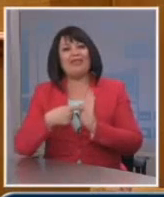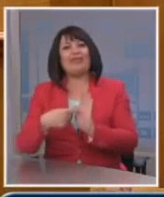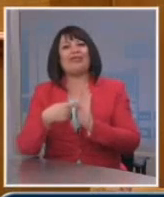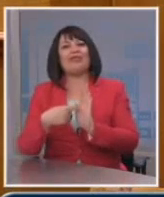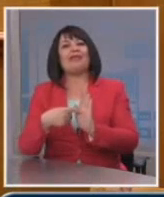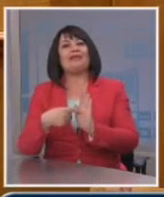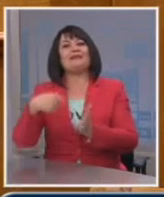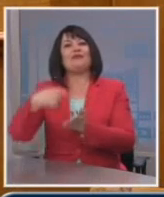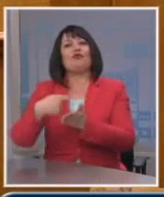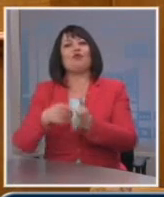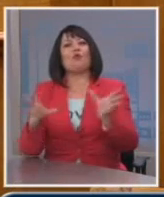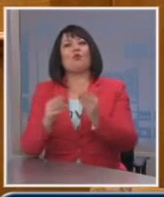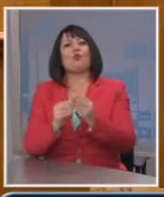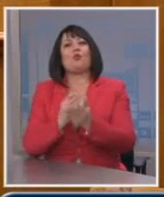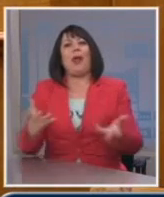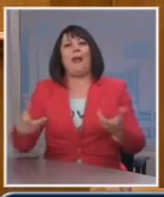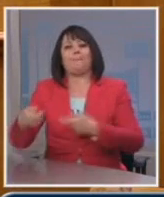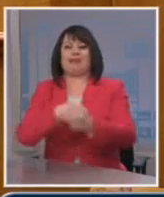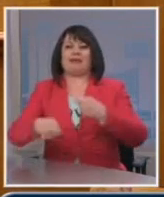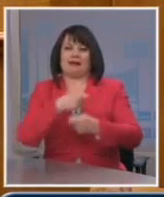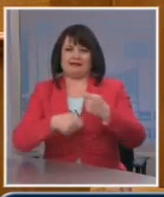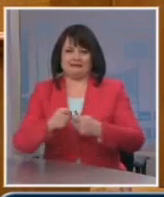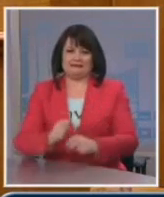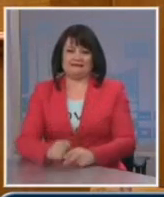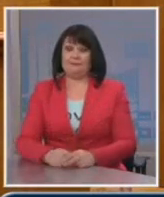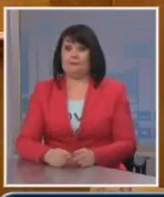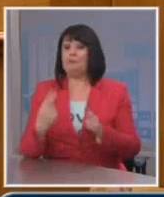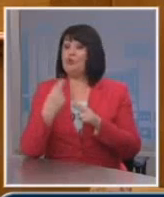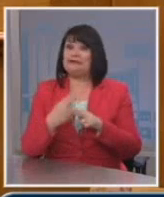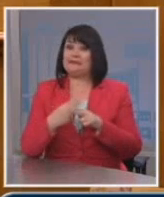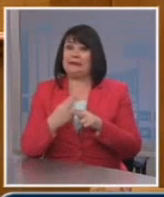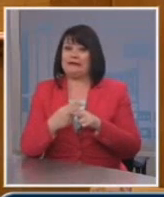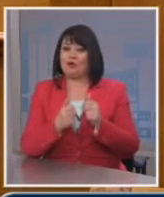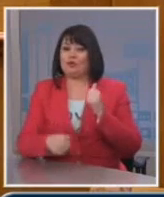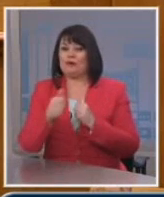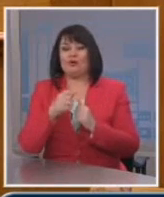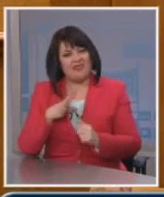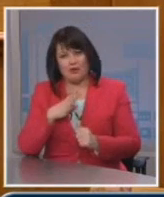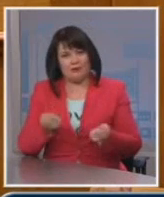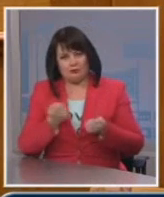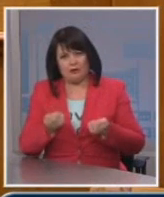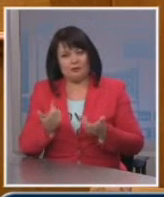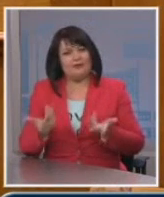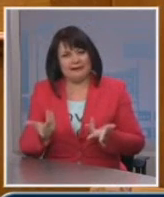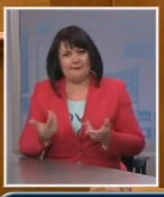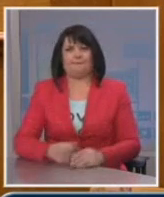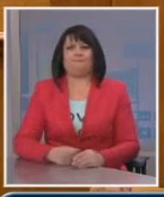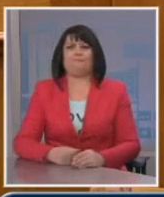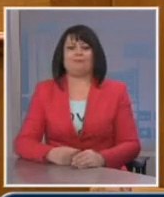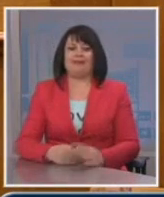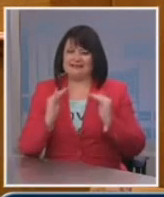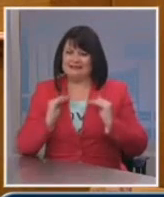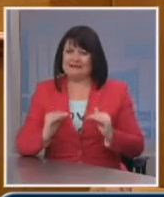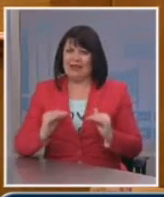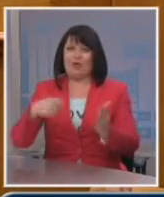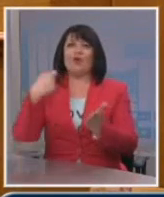μεγάλων επιχειρήσεων. Αυτό που έχει κορυφαία σημασία και είναι ζητούμενο είναι το σταθερό